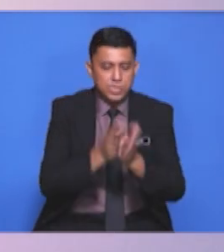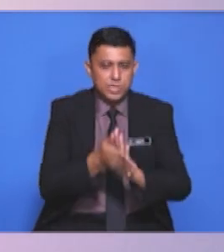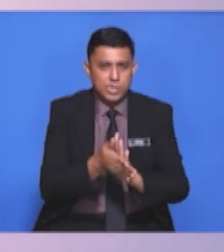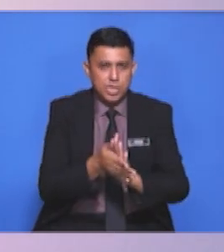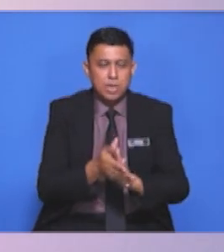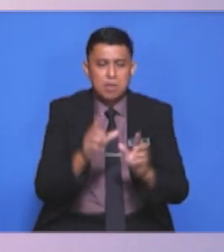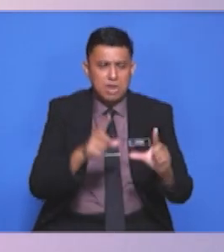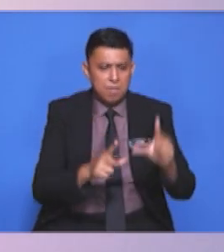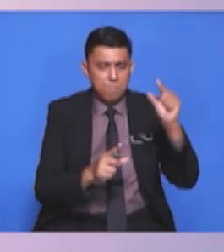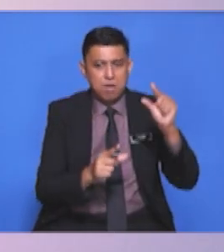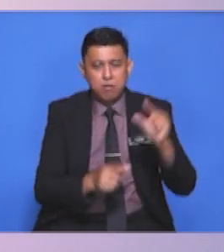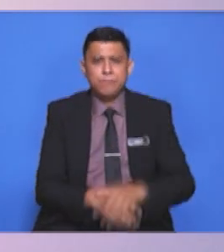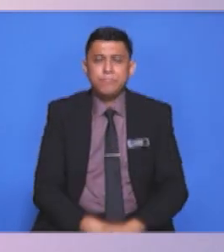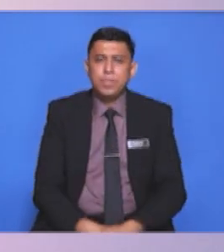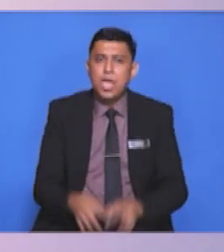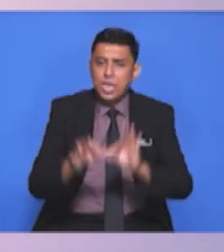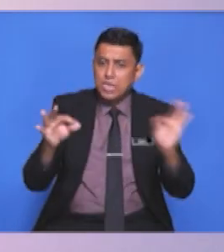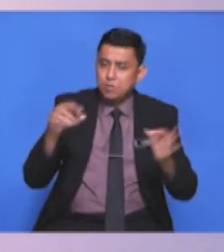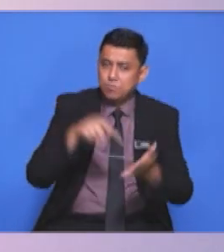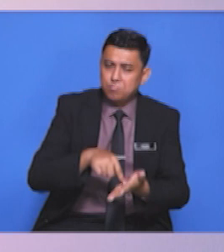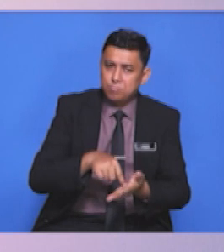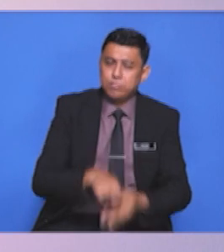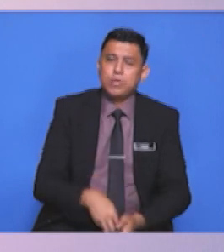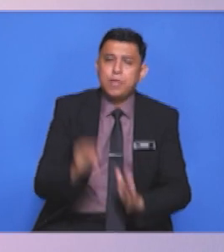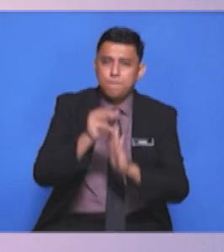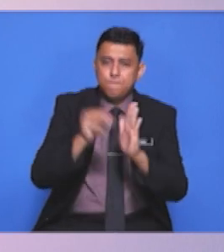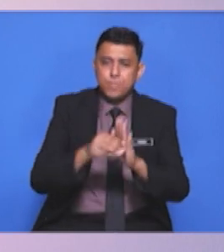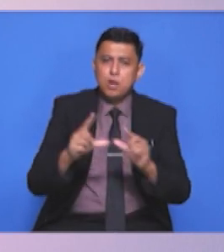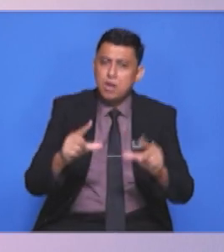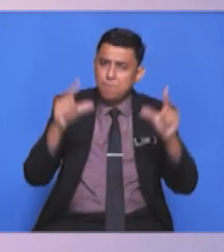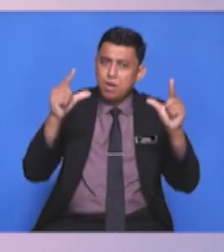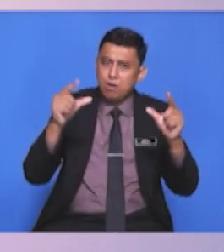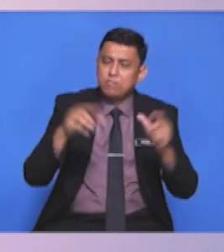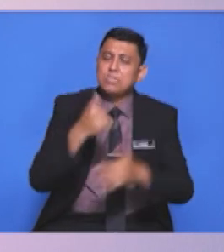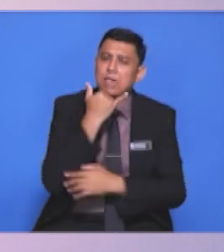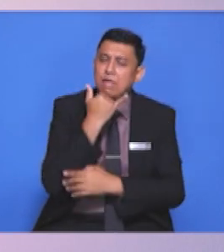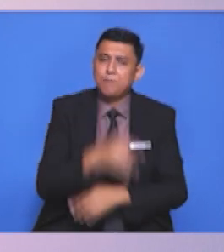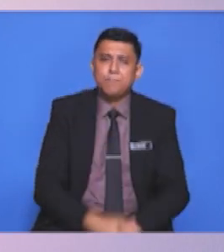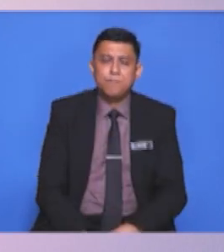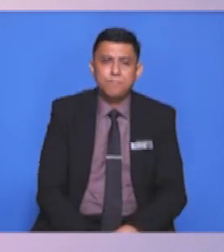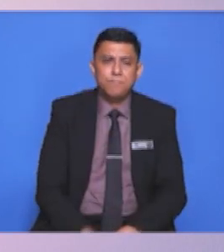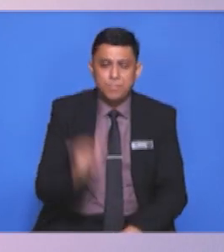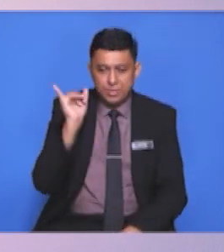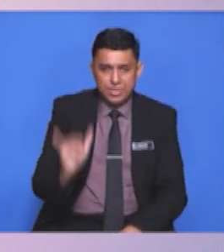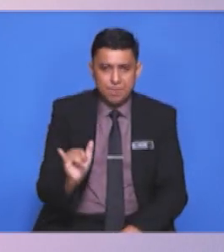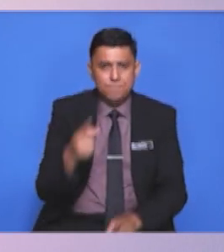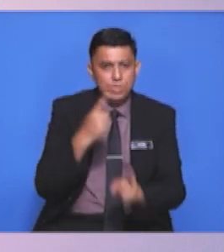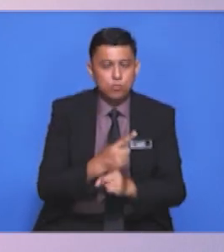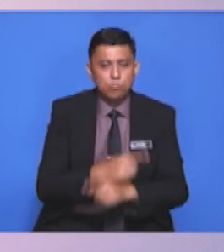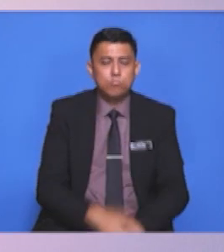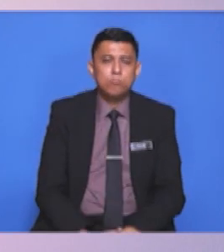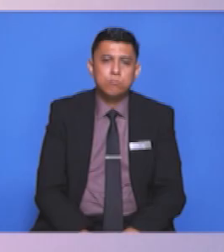sesuatu lebar maka dalam ayat ini memperlebar kan salah dan yang betul